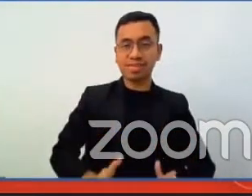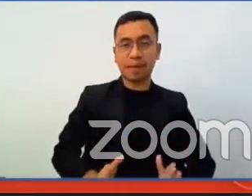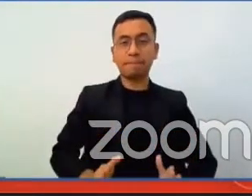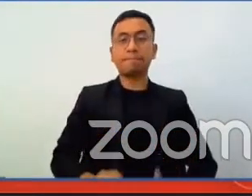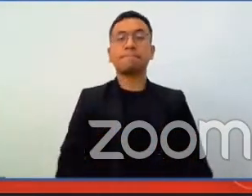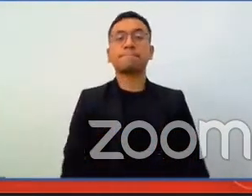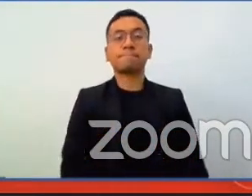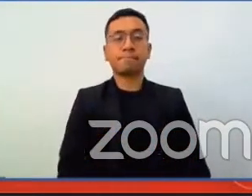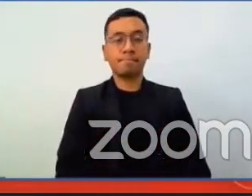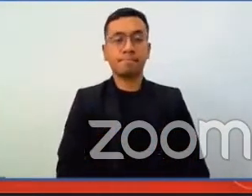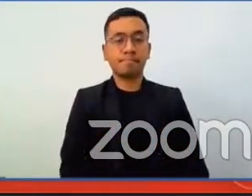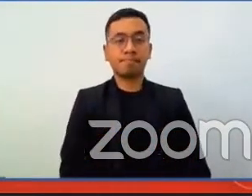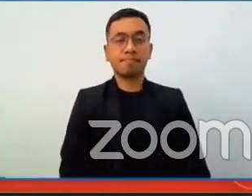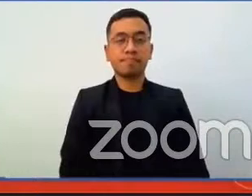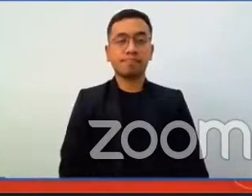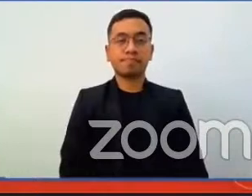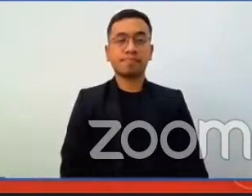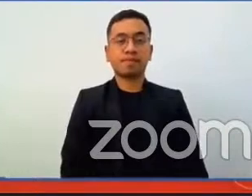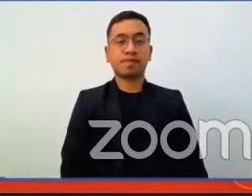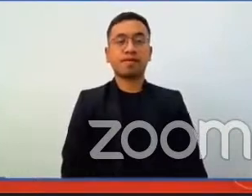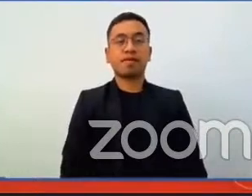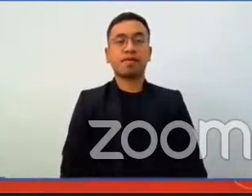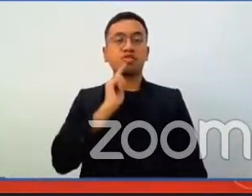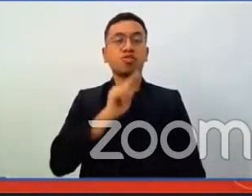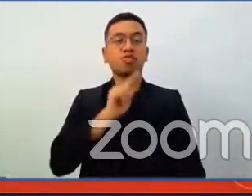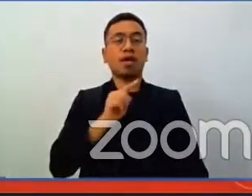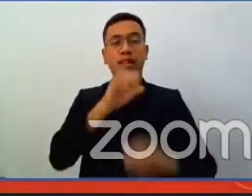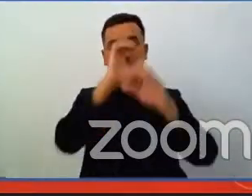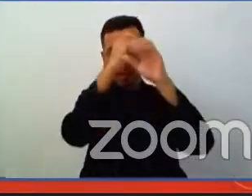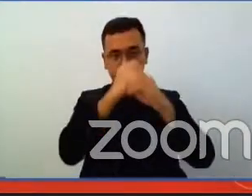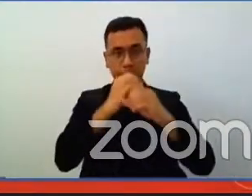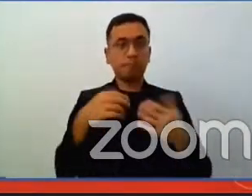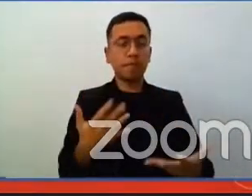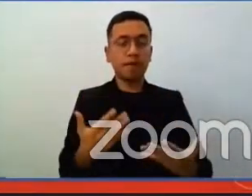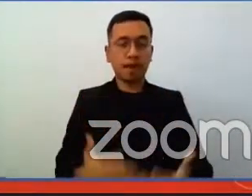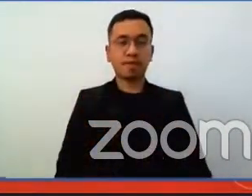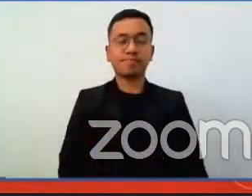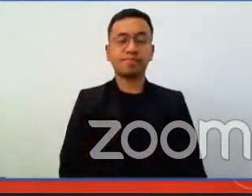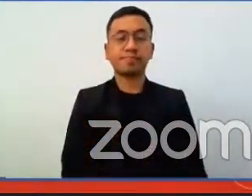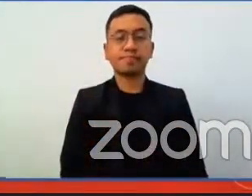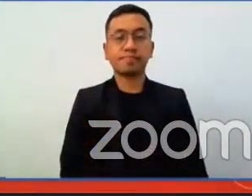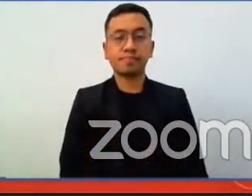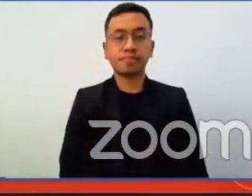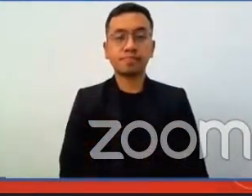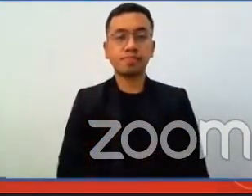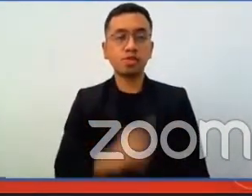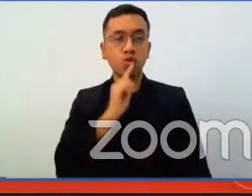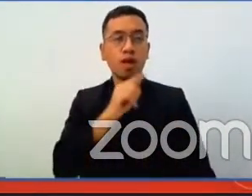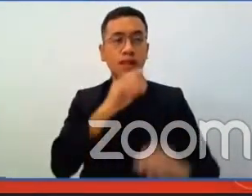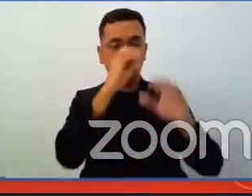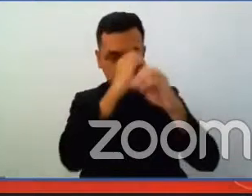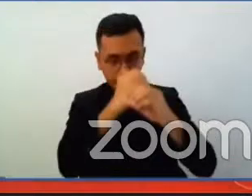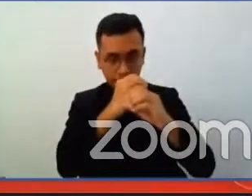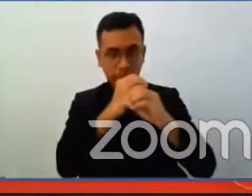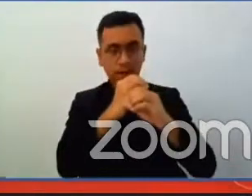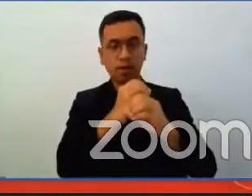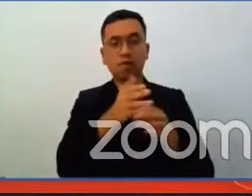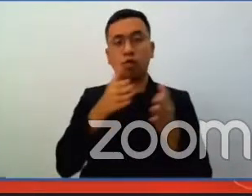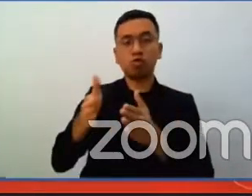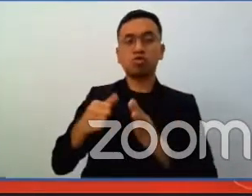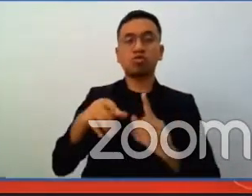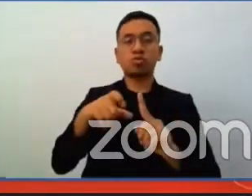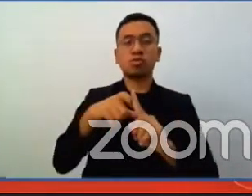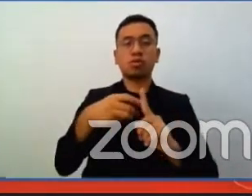Nah, yang terkait dengan laboratorium, coba kita lihat dalam konteks keterampilan, Bapak-Ibu. Kalau